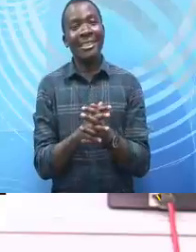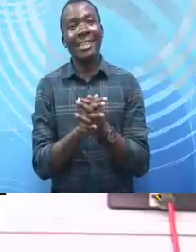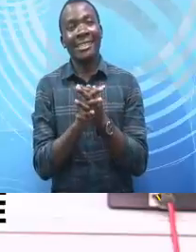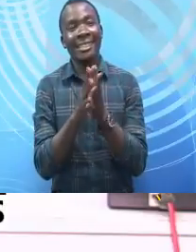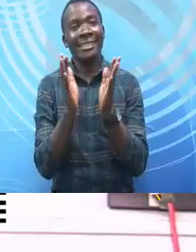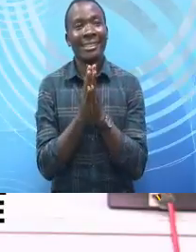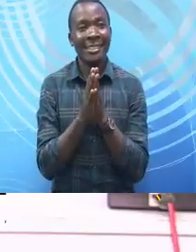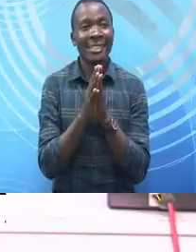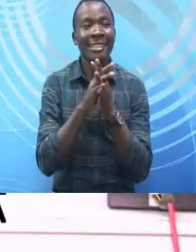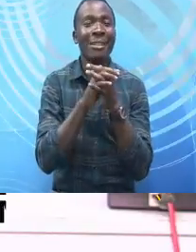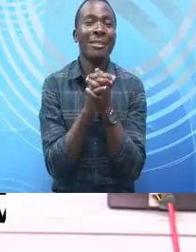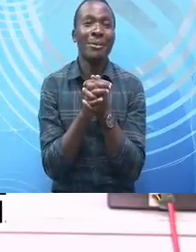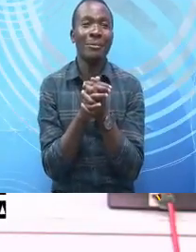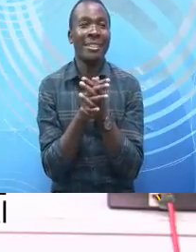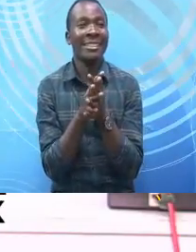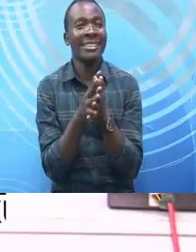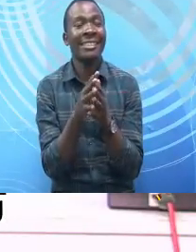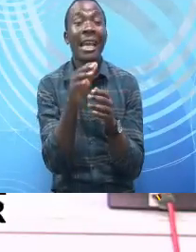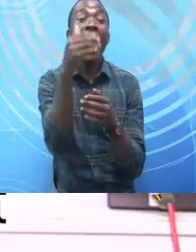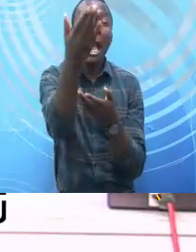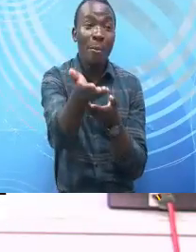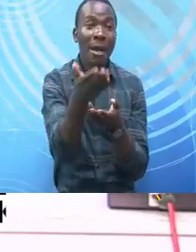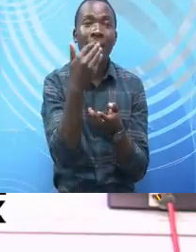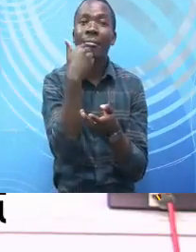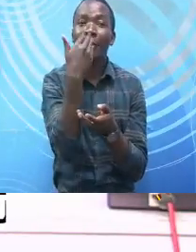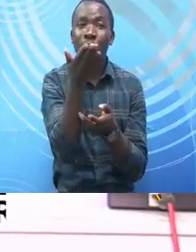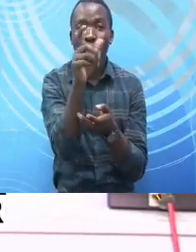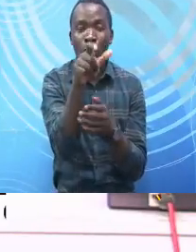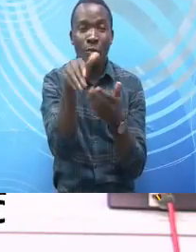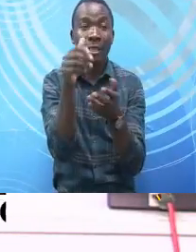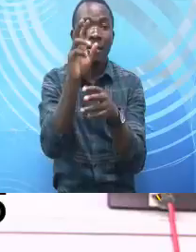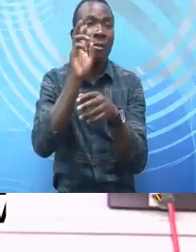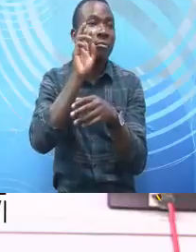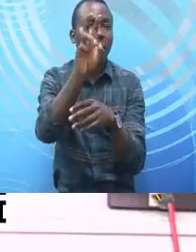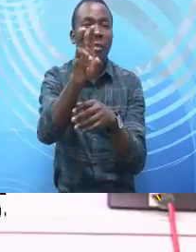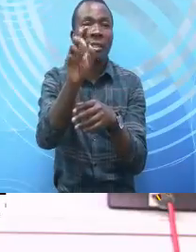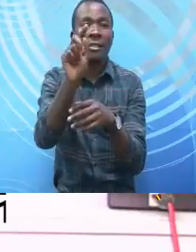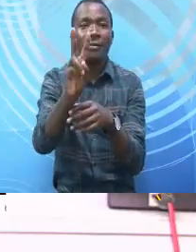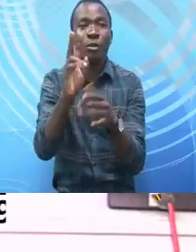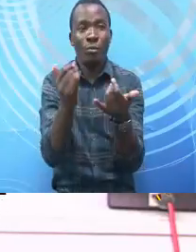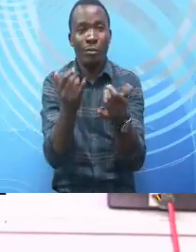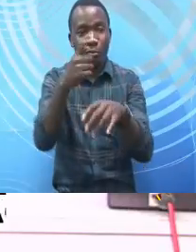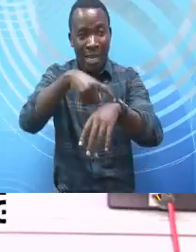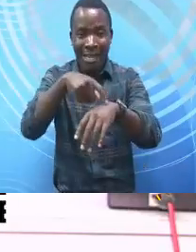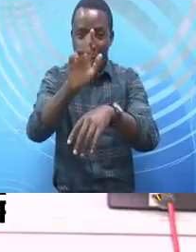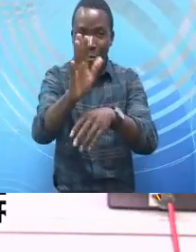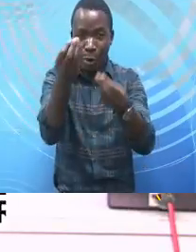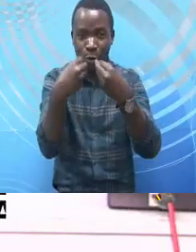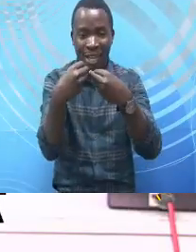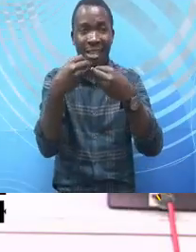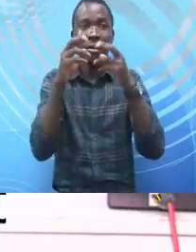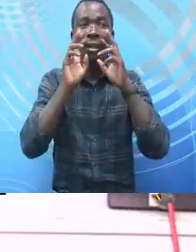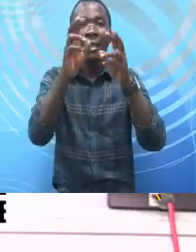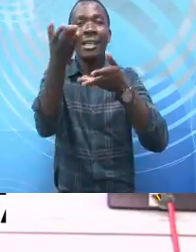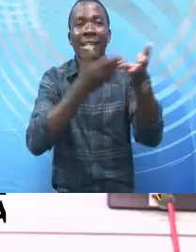murakoze zaza aha hanyuma dushimire umuntu wese wadukurikiye muri uyu mwanya umwanya wawe waduhaye ugakurikira iki